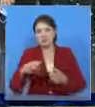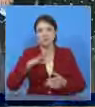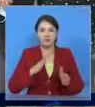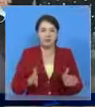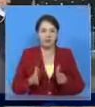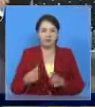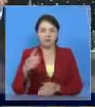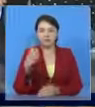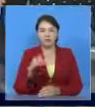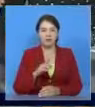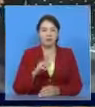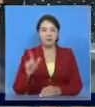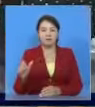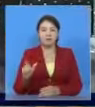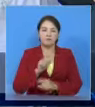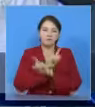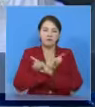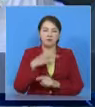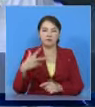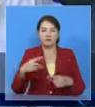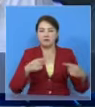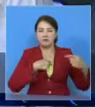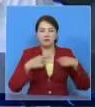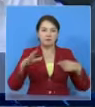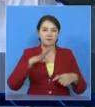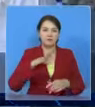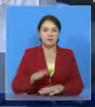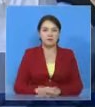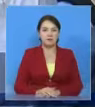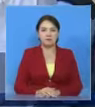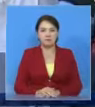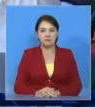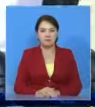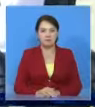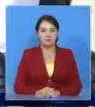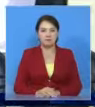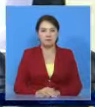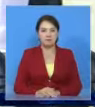Көлік апатынан бір бала көз жұмса, 32-сі түрлі дене жарақатымен ауруханаға түсті.